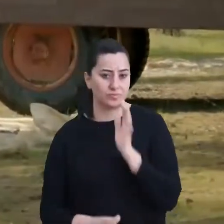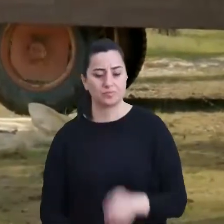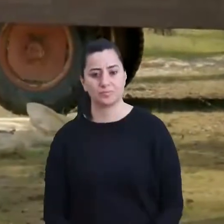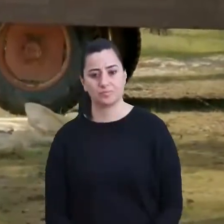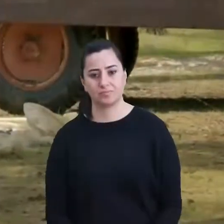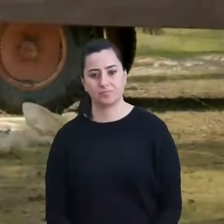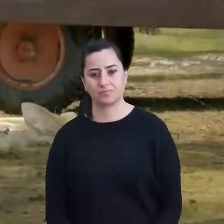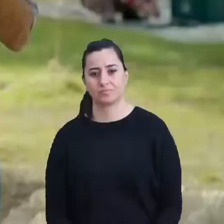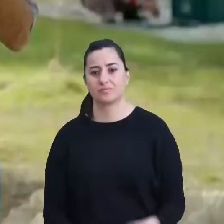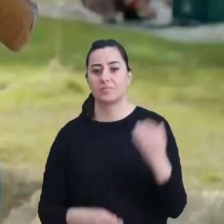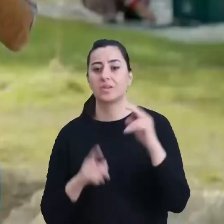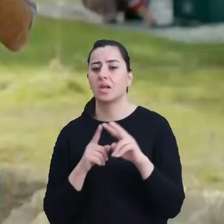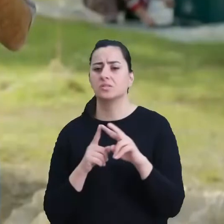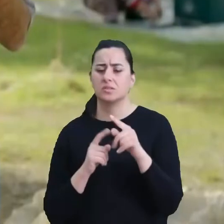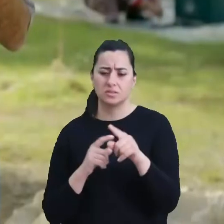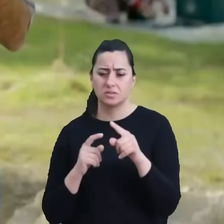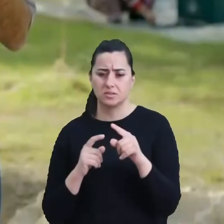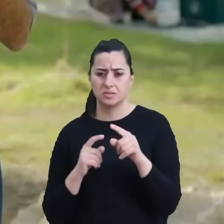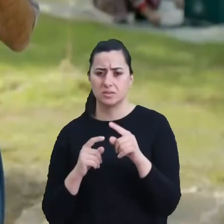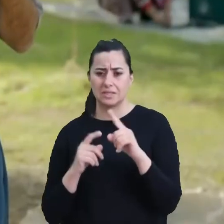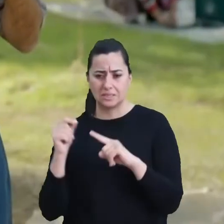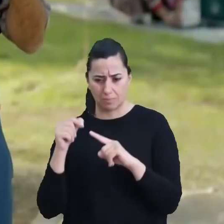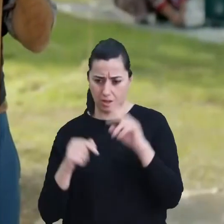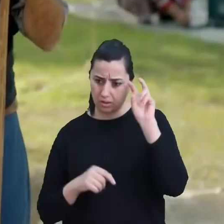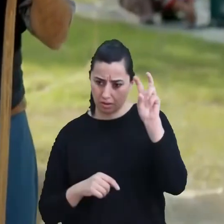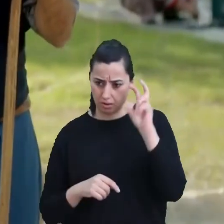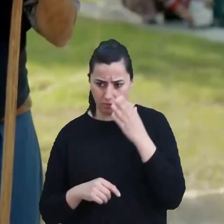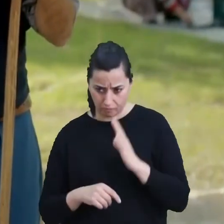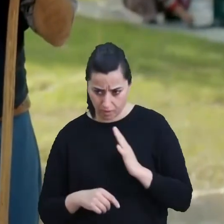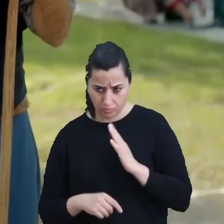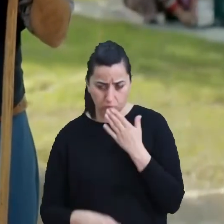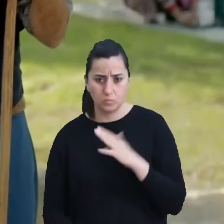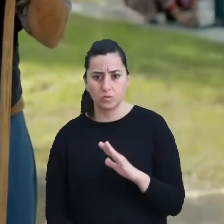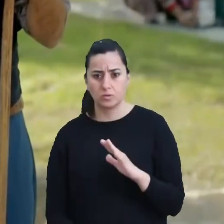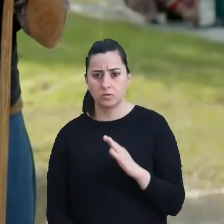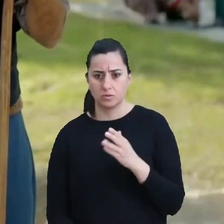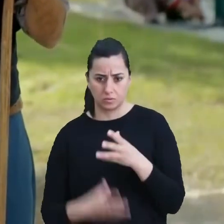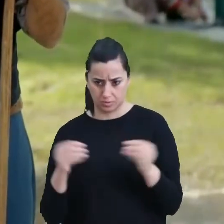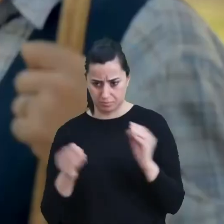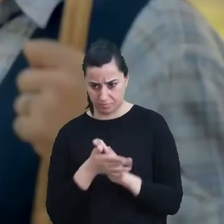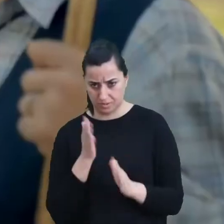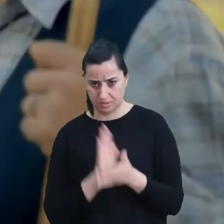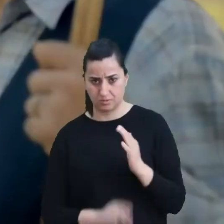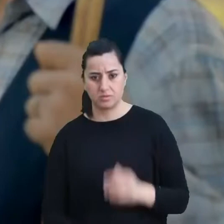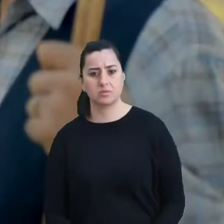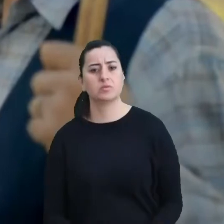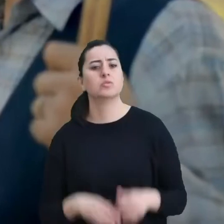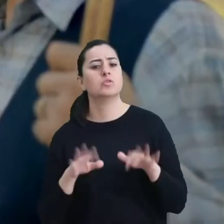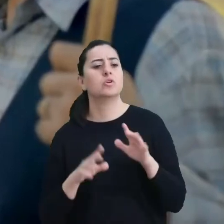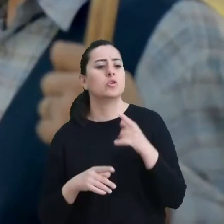Naciye. Sedef İsmail'i dillendirmiyor değil mi? Gönlü geçti değil mi o yobazdan?